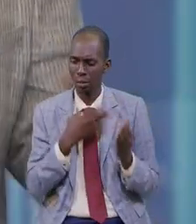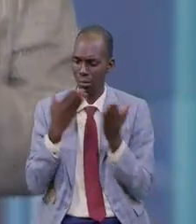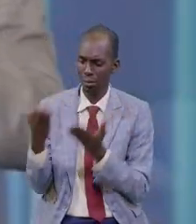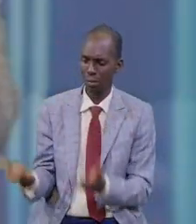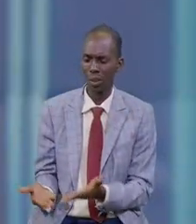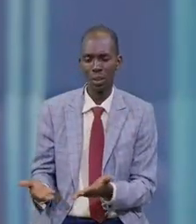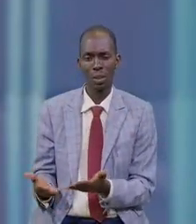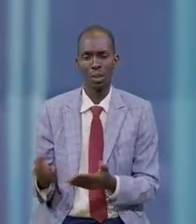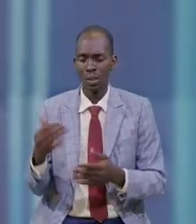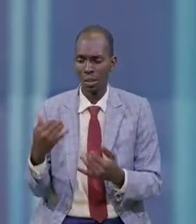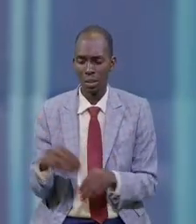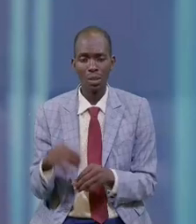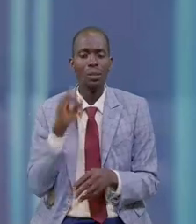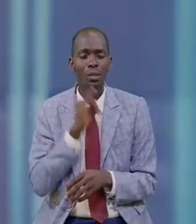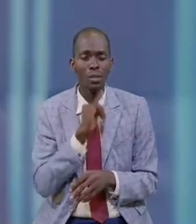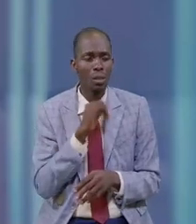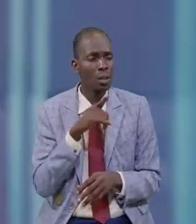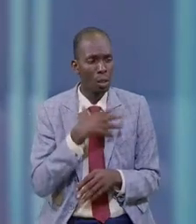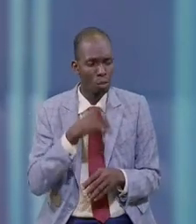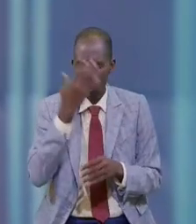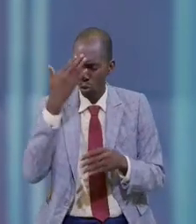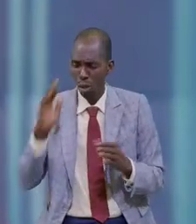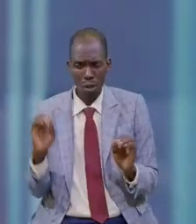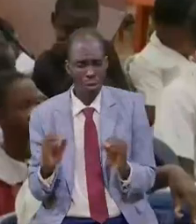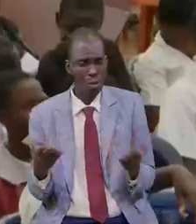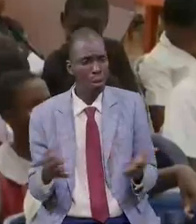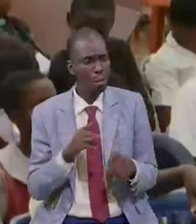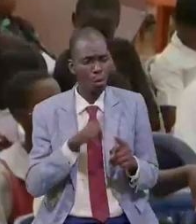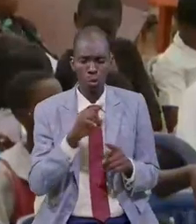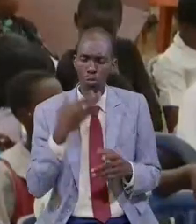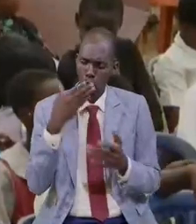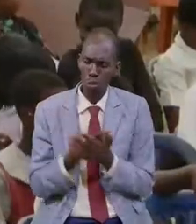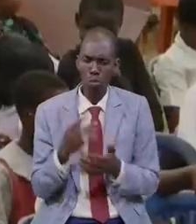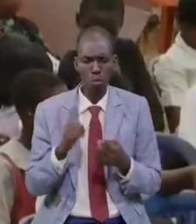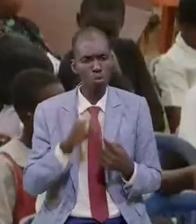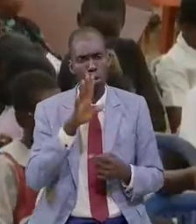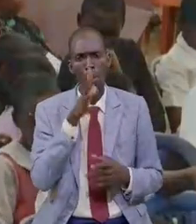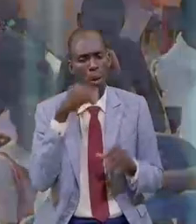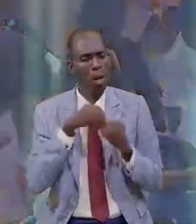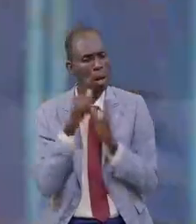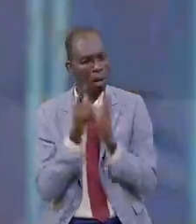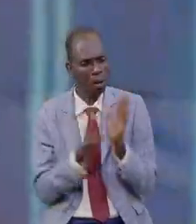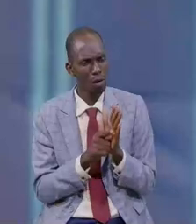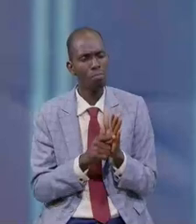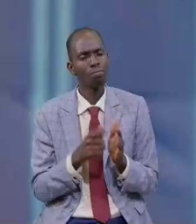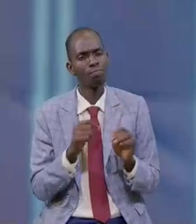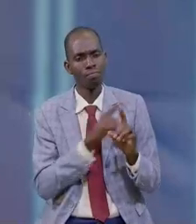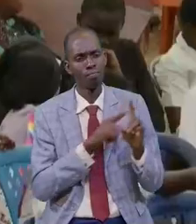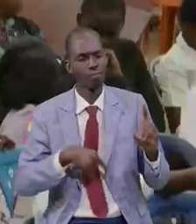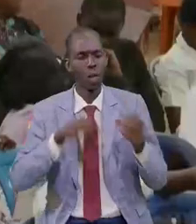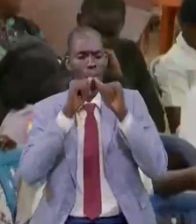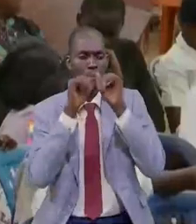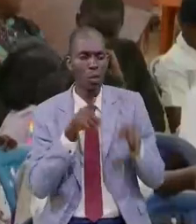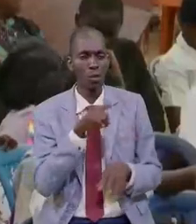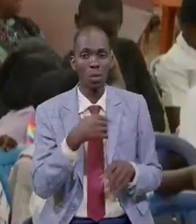et tu as été bonne envers ta belle-mère Seigneur te bénisse je viens te dire que Dieu